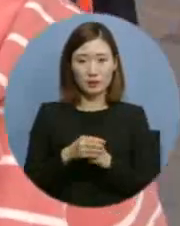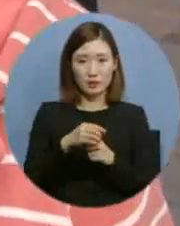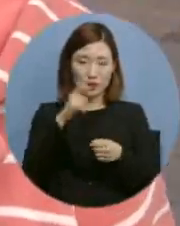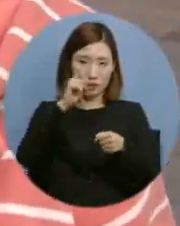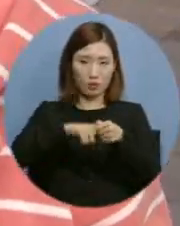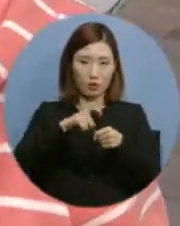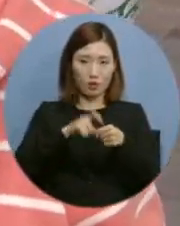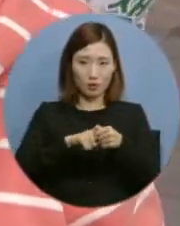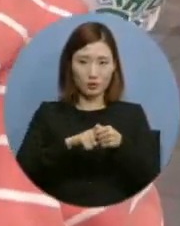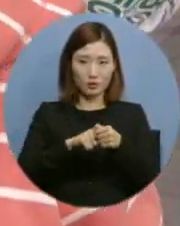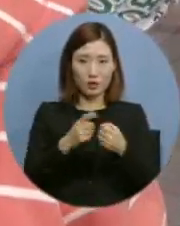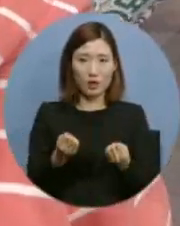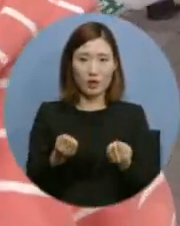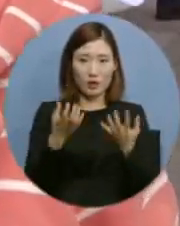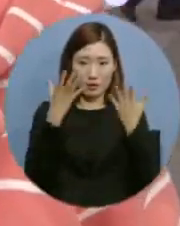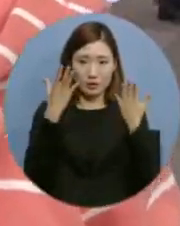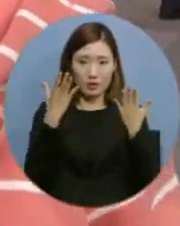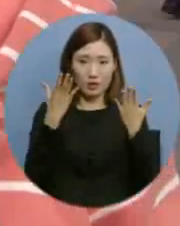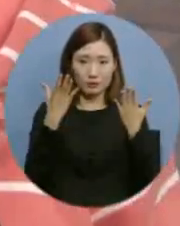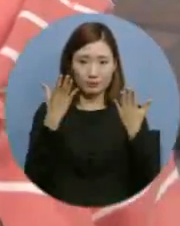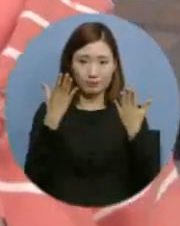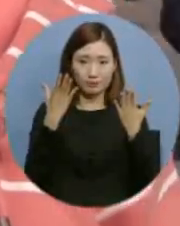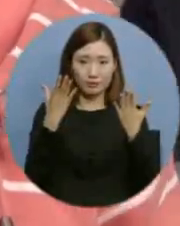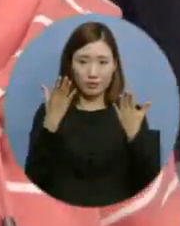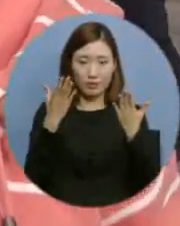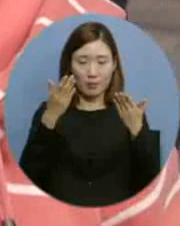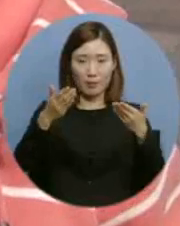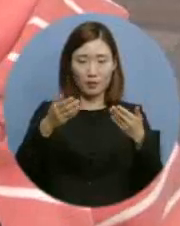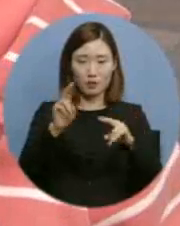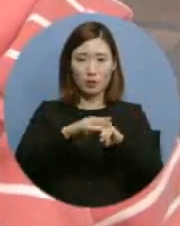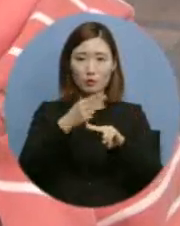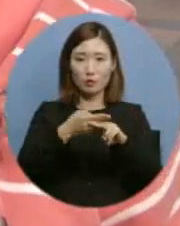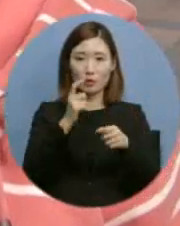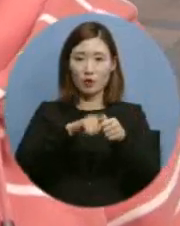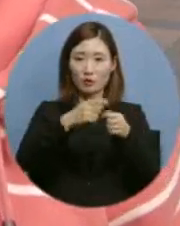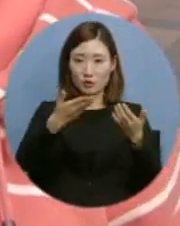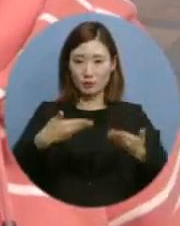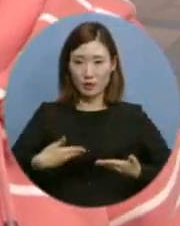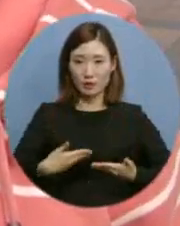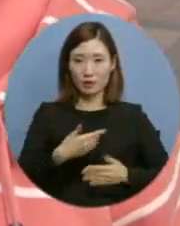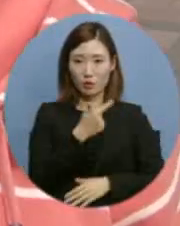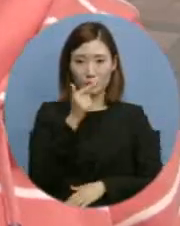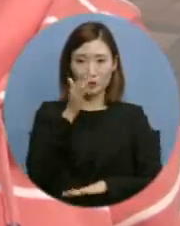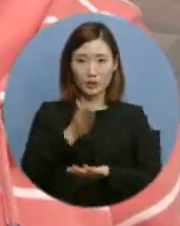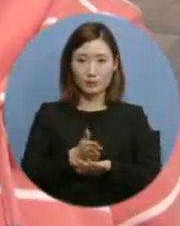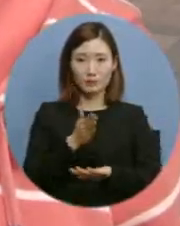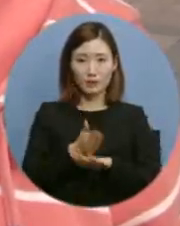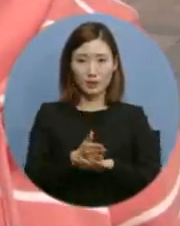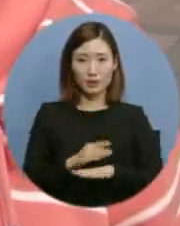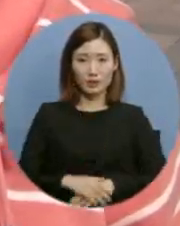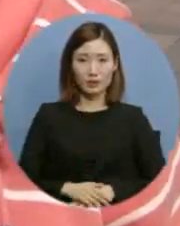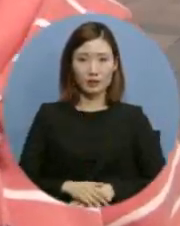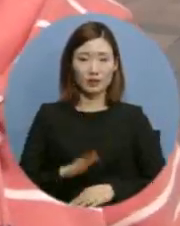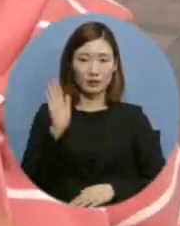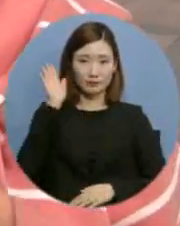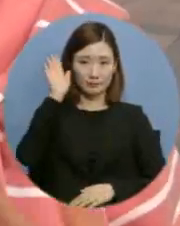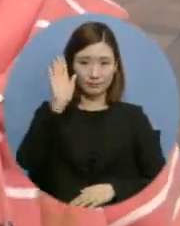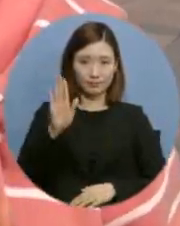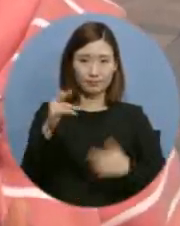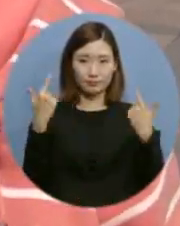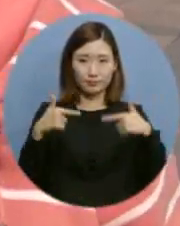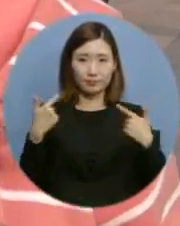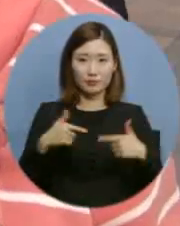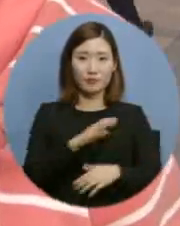가래떡을 행사에 떡을 또 받아서 고맙고 앞으로도